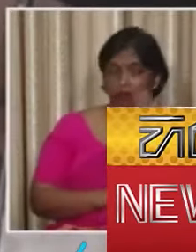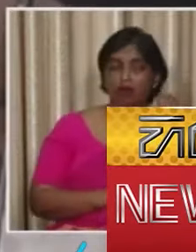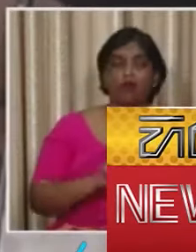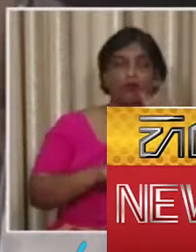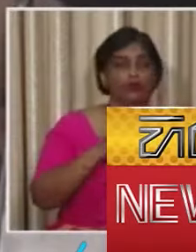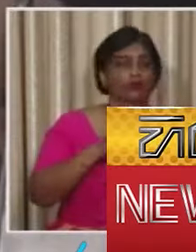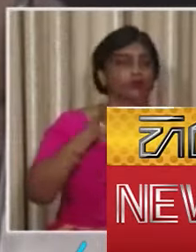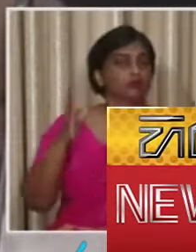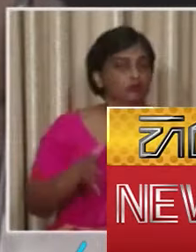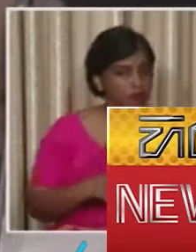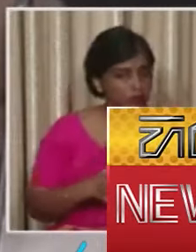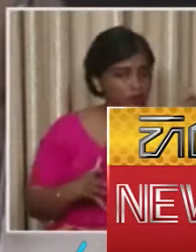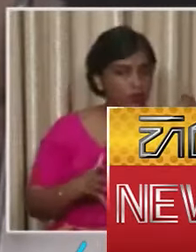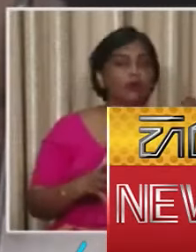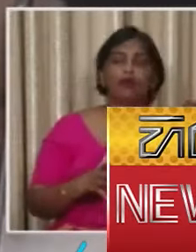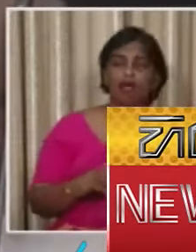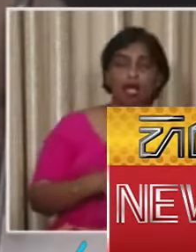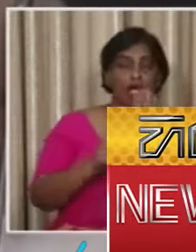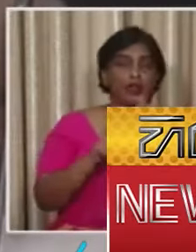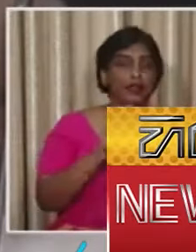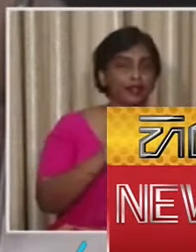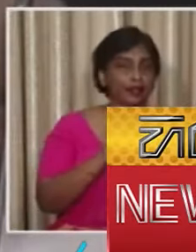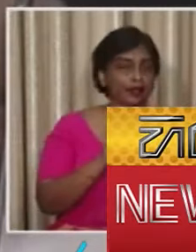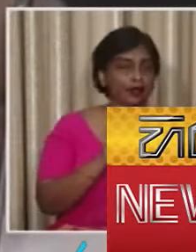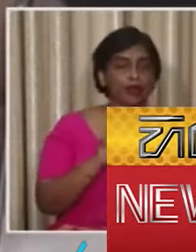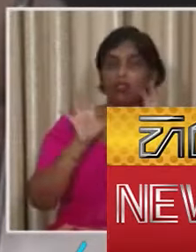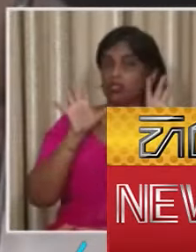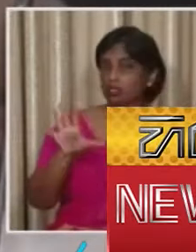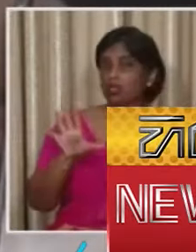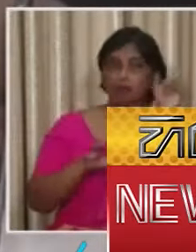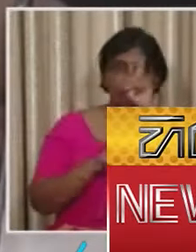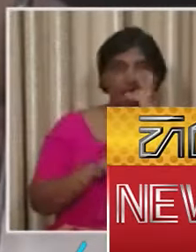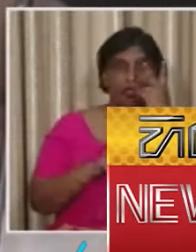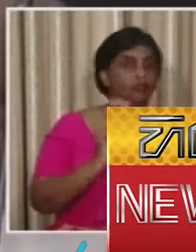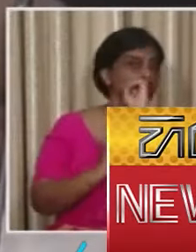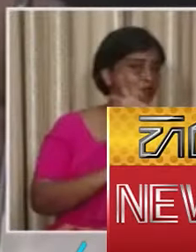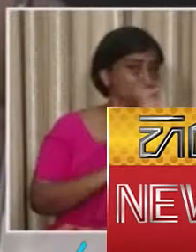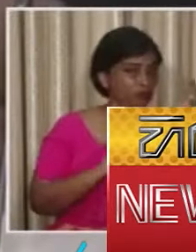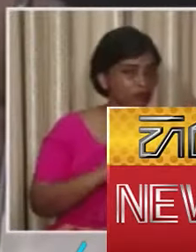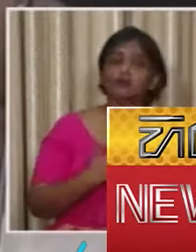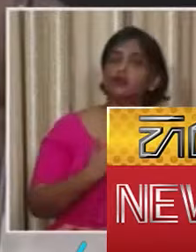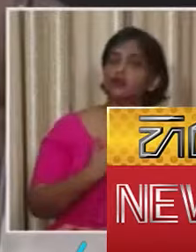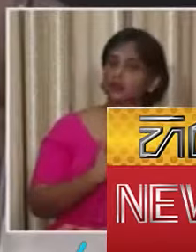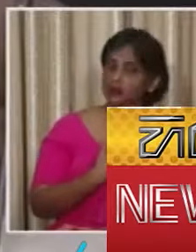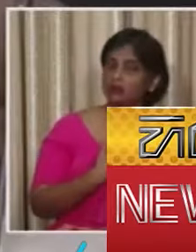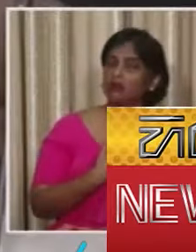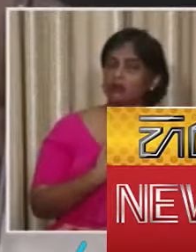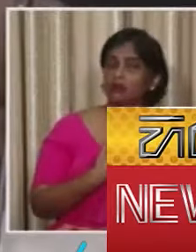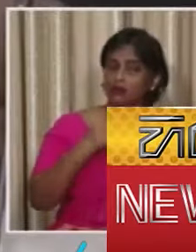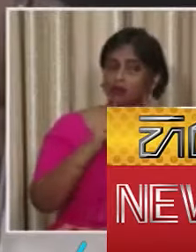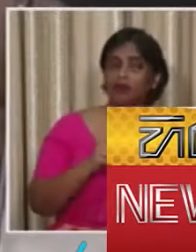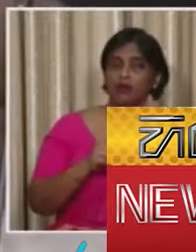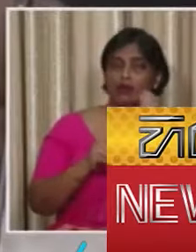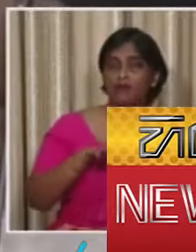සංඛ්‍යාව වැඩි කරන්න පුළුවන් වුණා, හාල් කිලෝ 10 ගානේ මාස දෙකකට දුන්නා, අපිට උරුමයේ